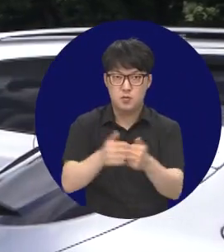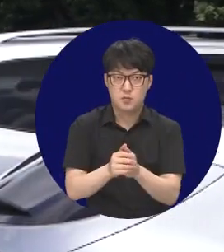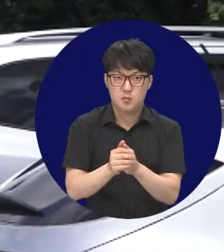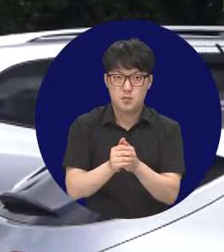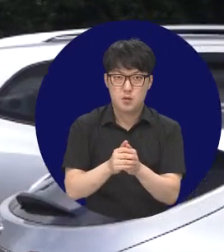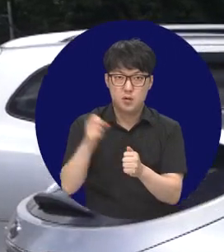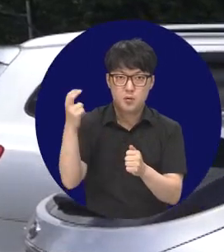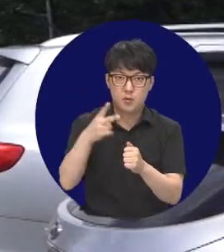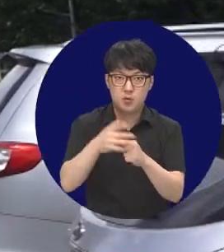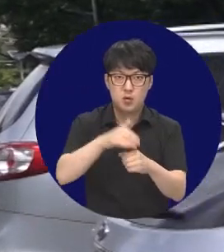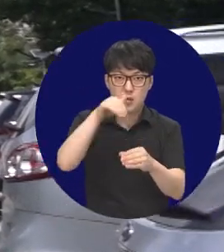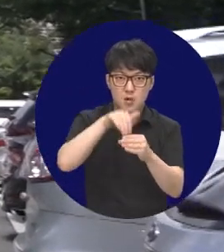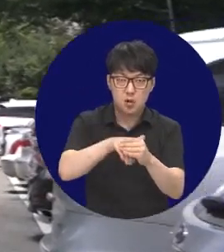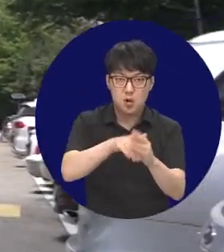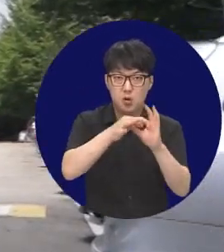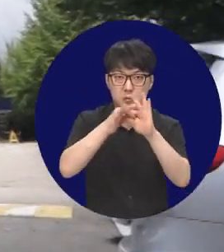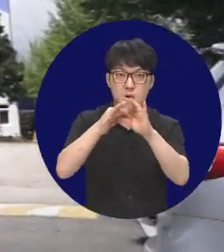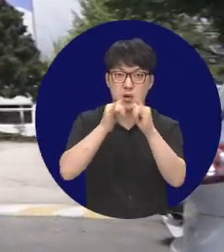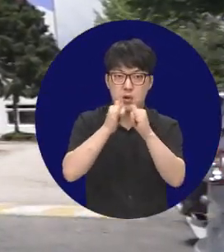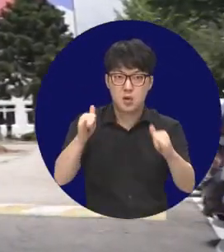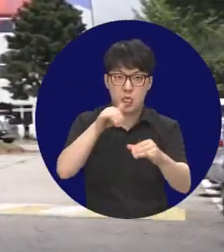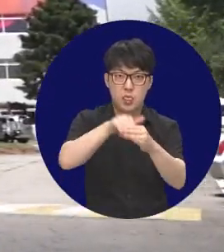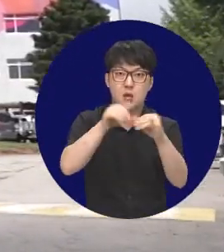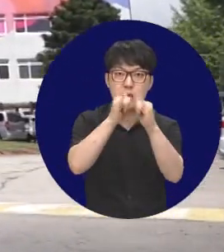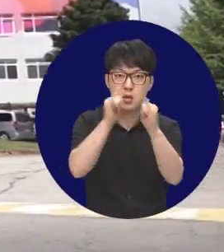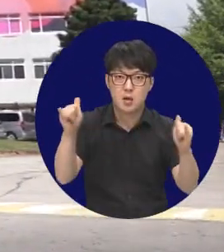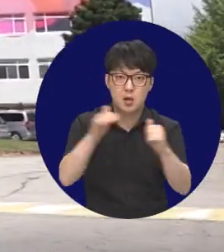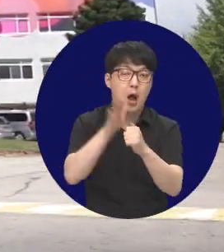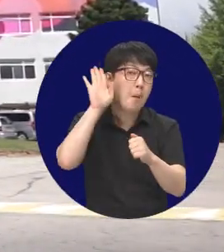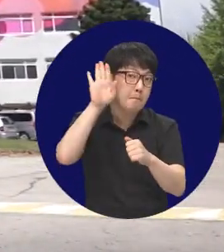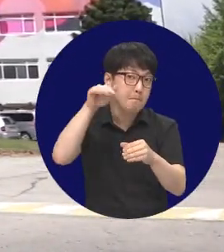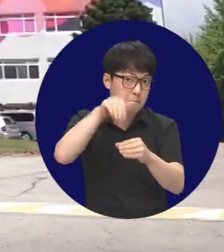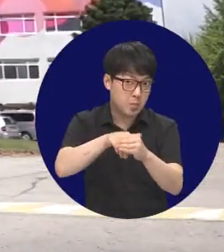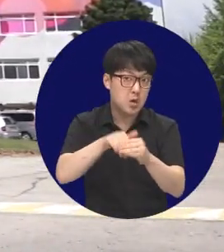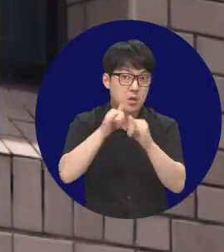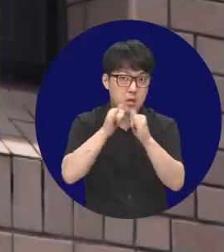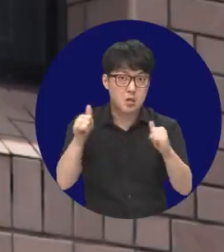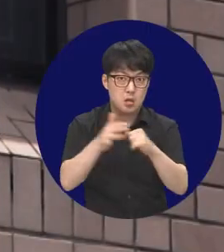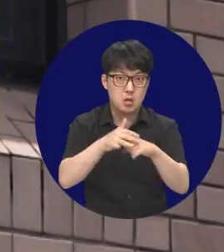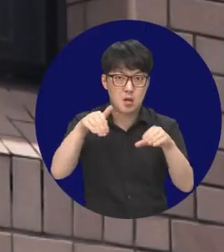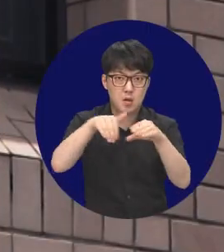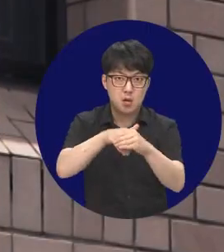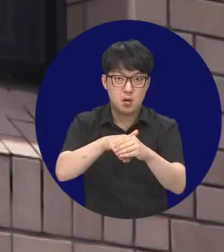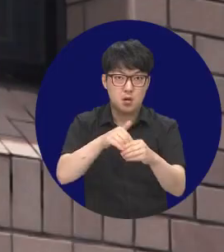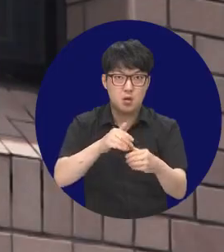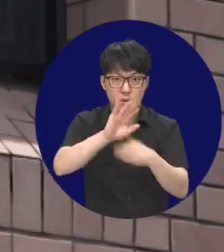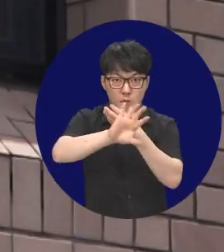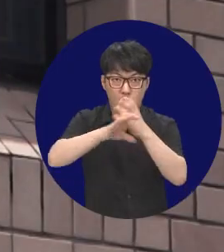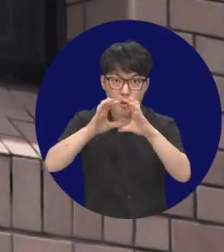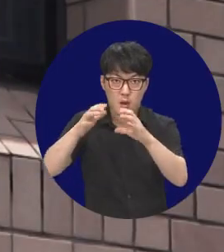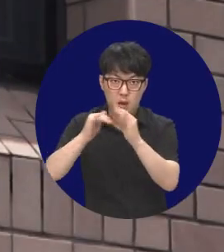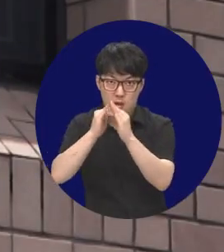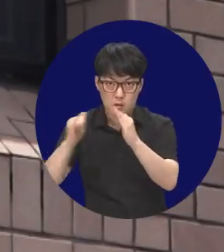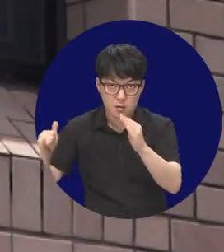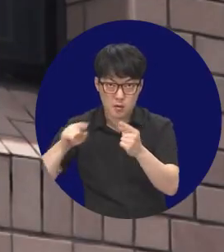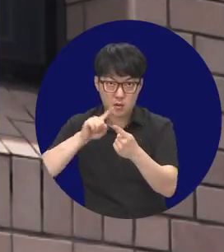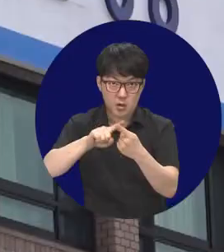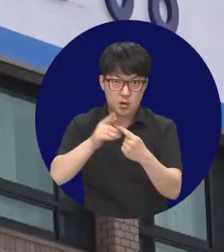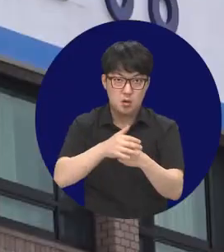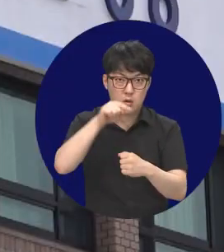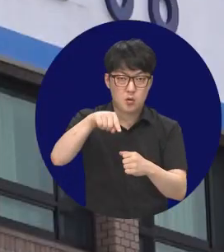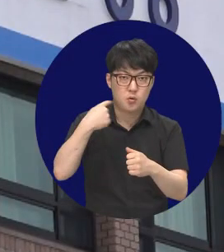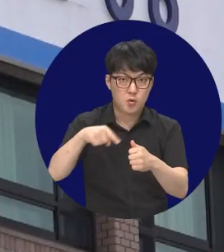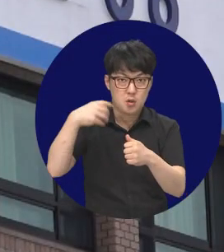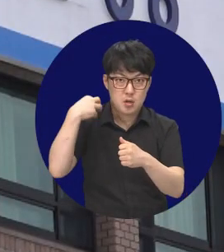한편 선거 정당 관계자, 유권자, 미래 유권자, 다문화 가족 등을 대상으로 민주시민교육을 담당하고 있는